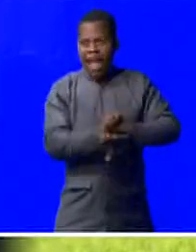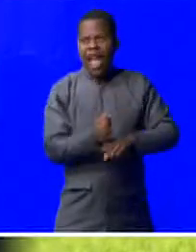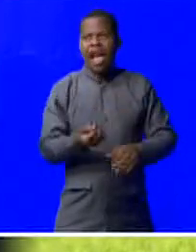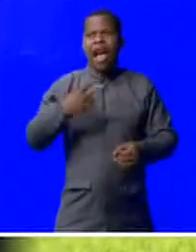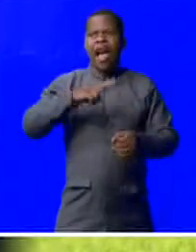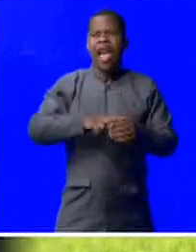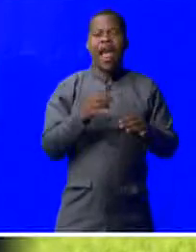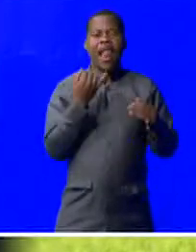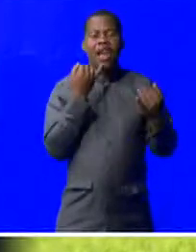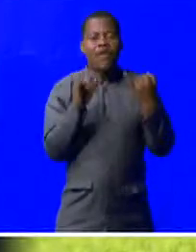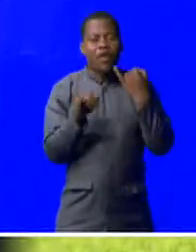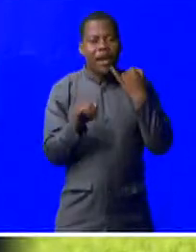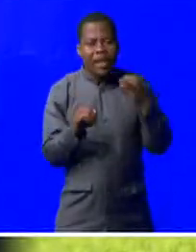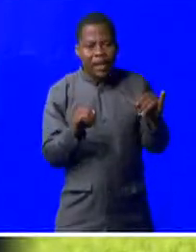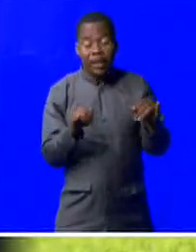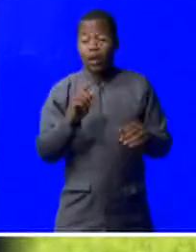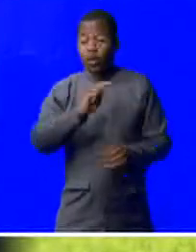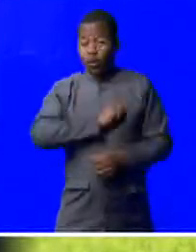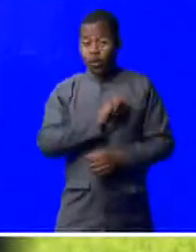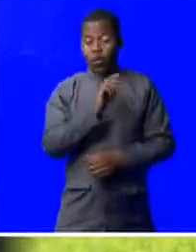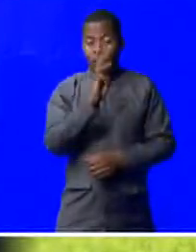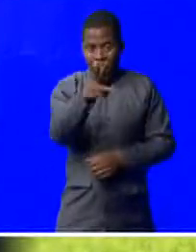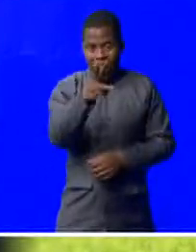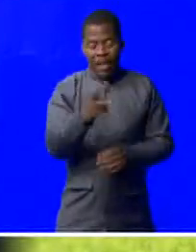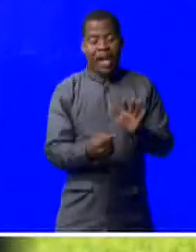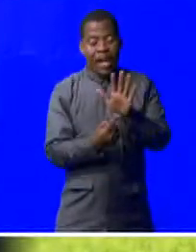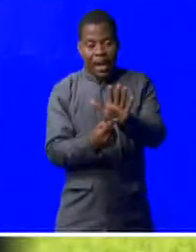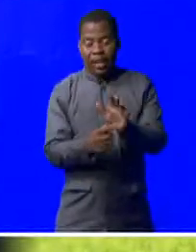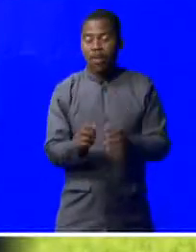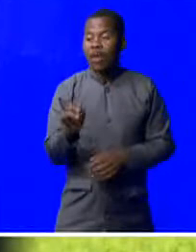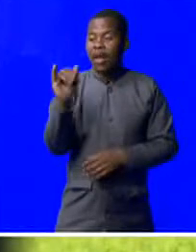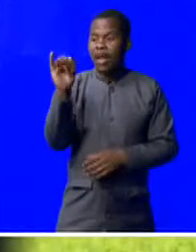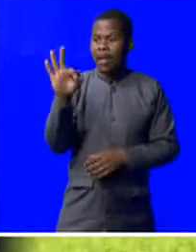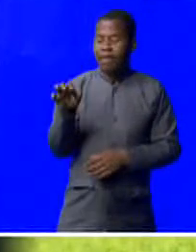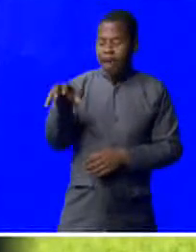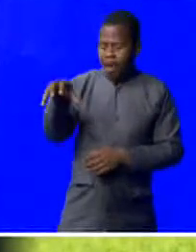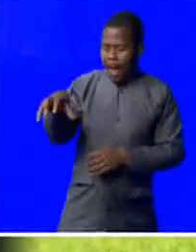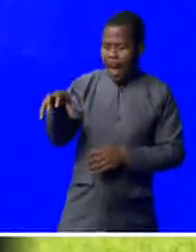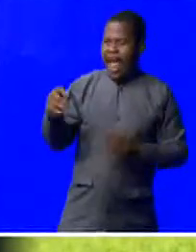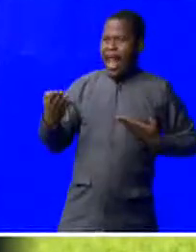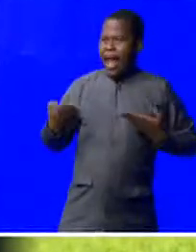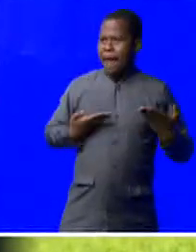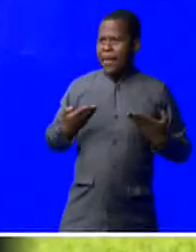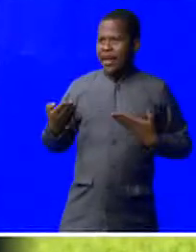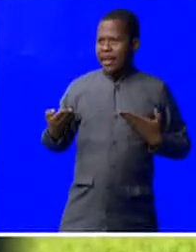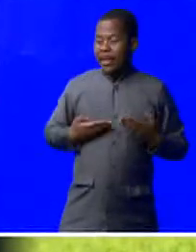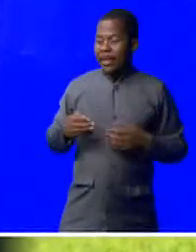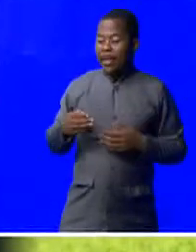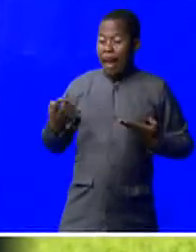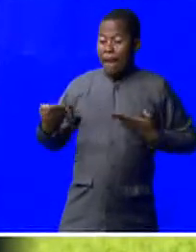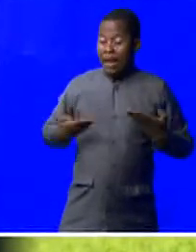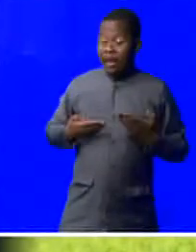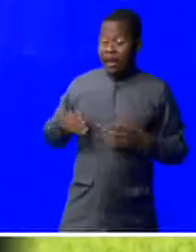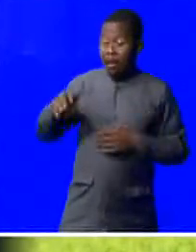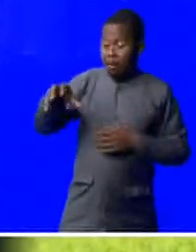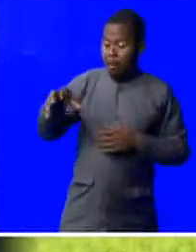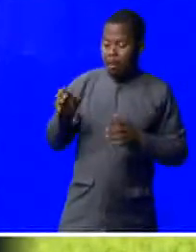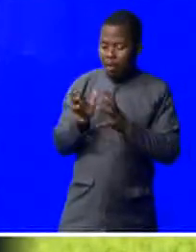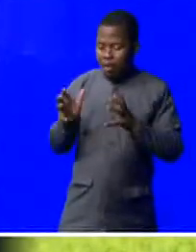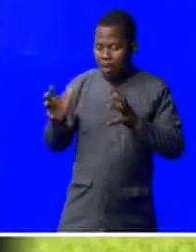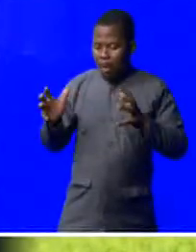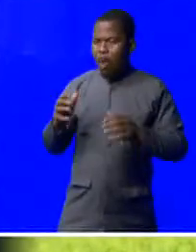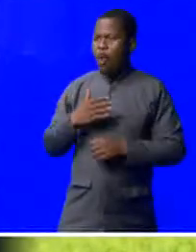information lengiyo ake ngithi nje kunenkampani ifuna ukukhula leyo nkampani